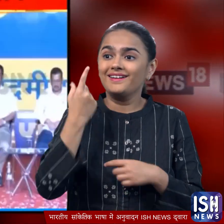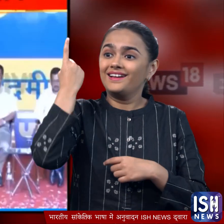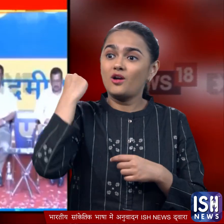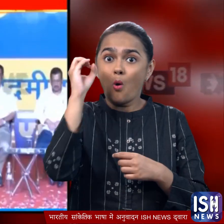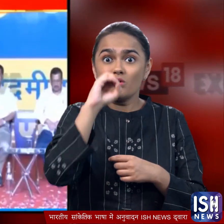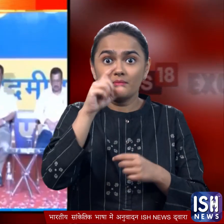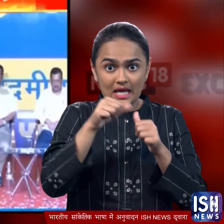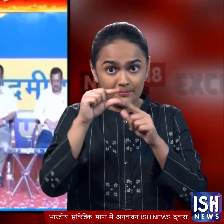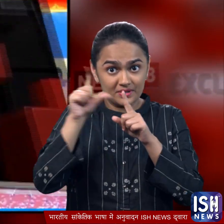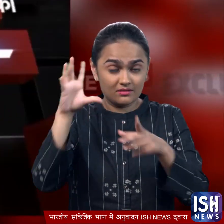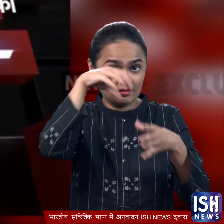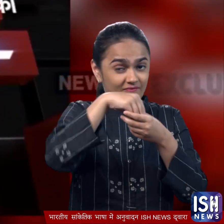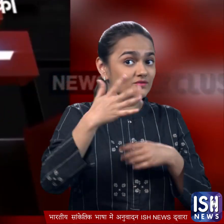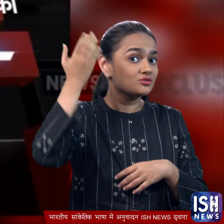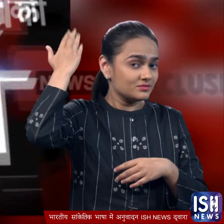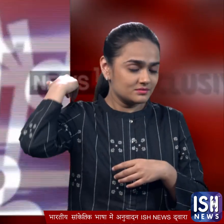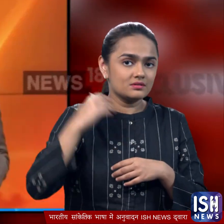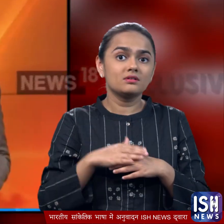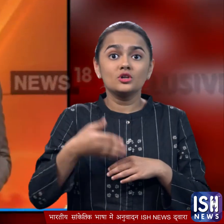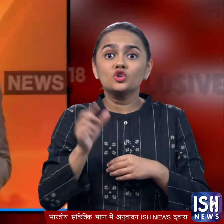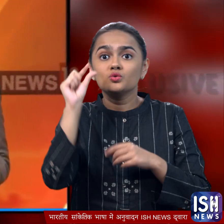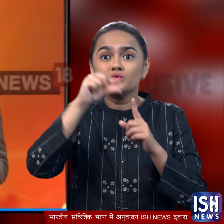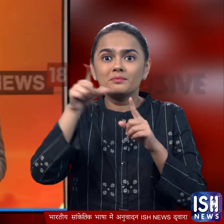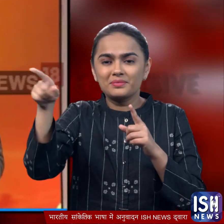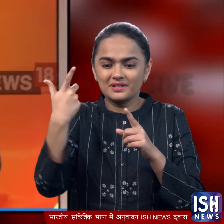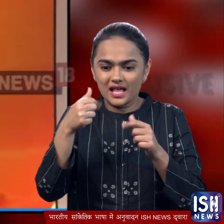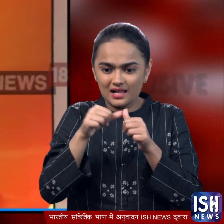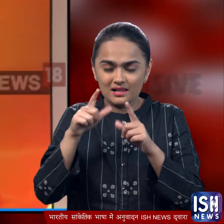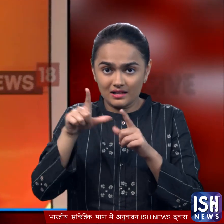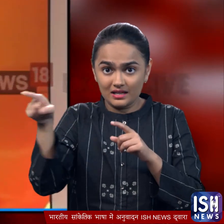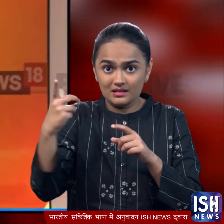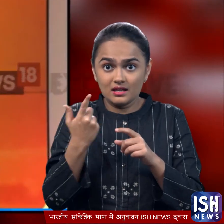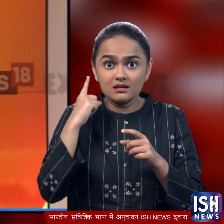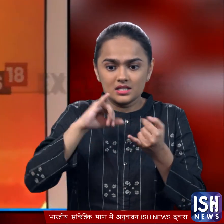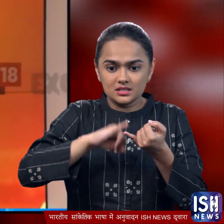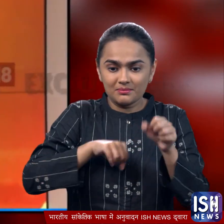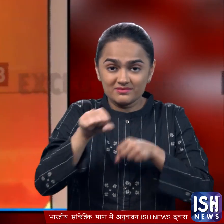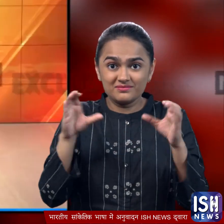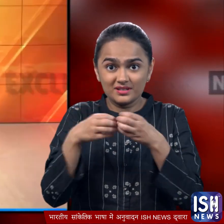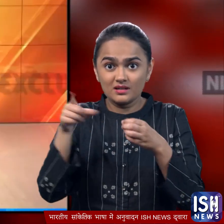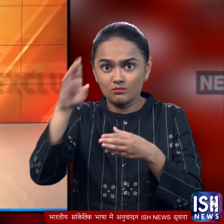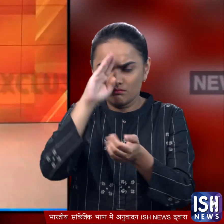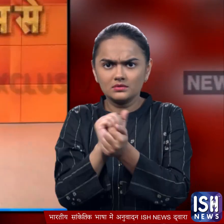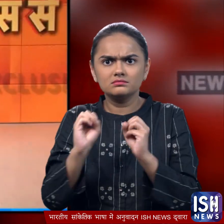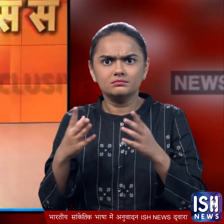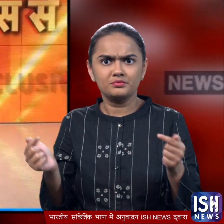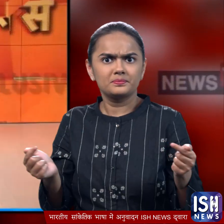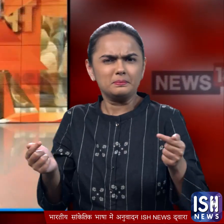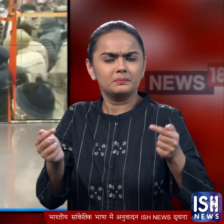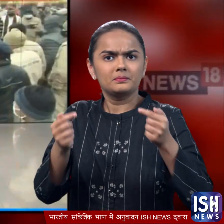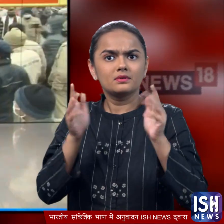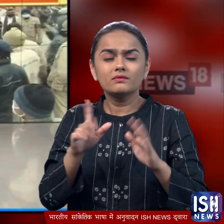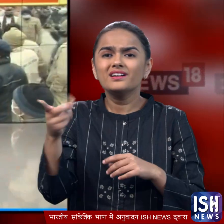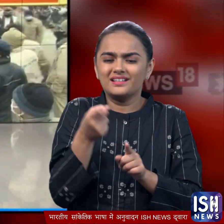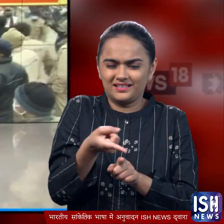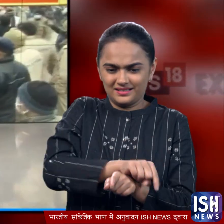में आम आदमी पार्टी में शामिल हुए थे। यूपी के अलीगढ़ में पर्चा दाखिल करने पहुंचे समाजवादी पार्टी के नेताओं की पुलिस से बहस हो गई। एक दिन